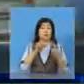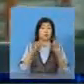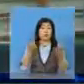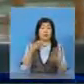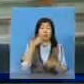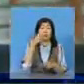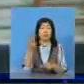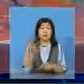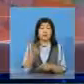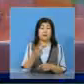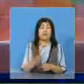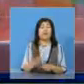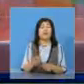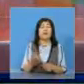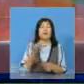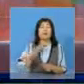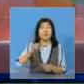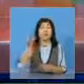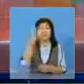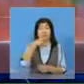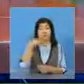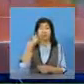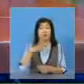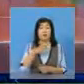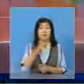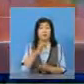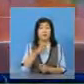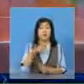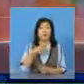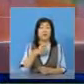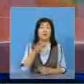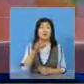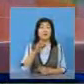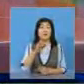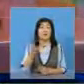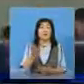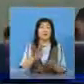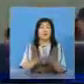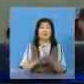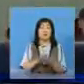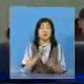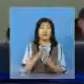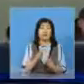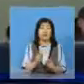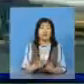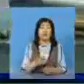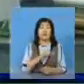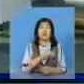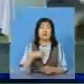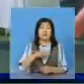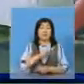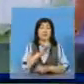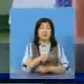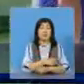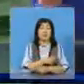2. Победители в индивидуальном зачете были поощрены медалями, дипломами и денежными сертификатами. А самые сильные команды – дипломами